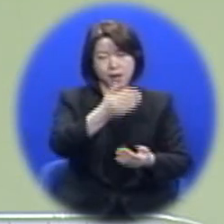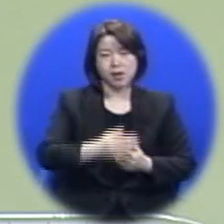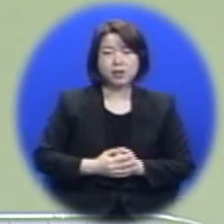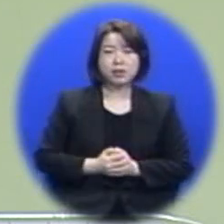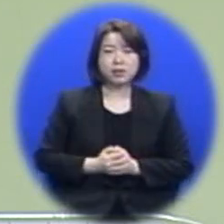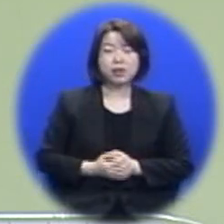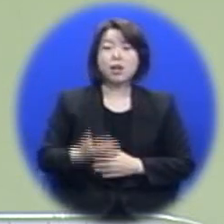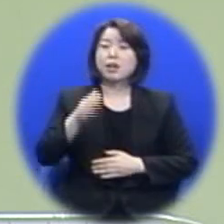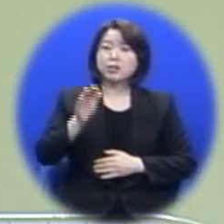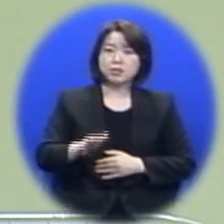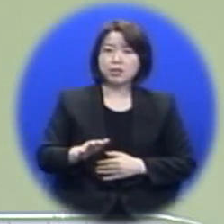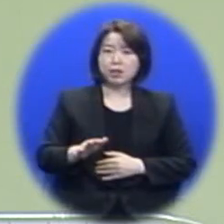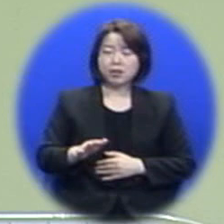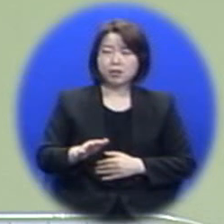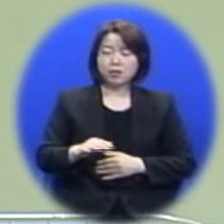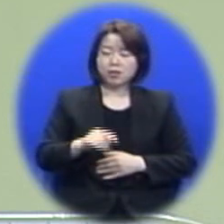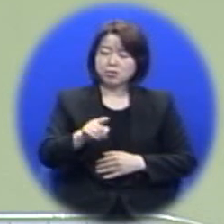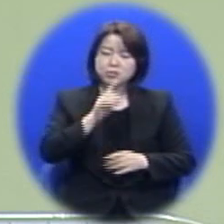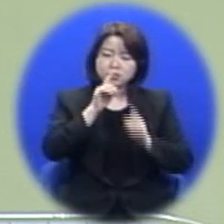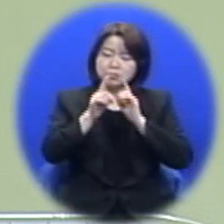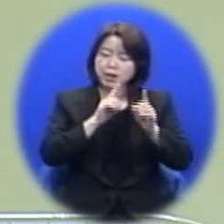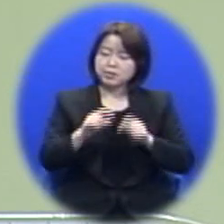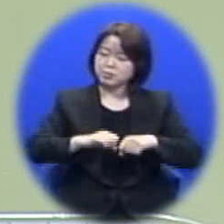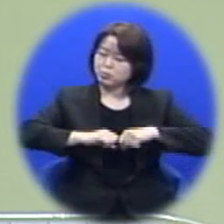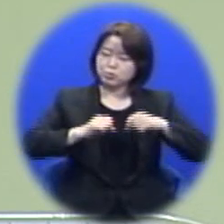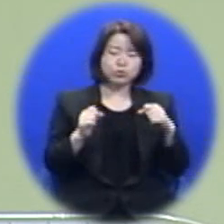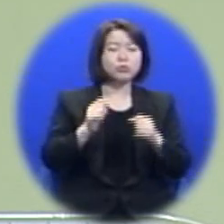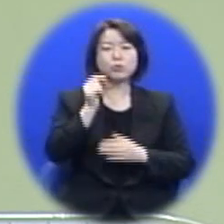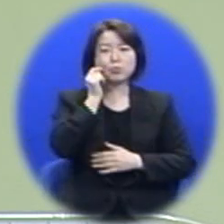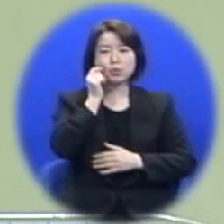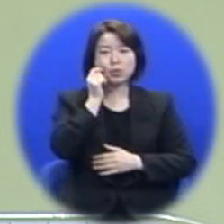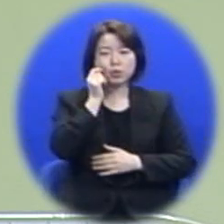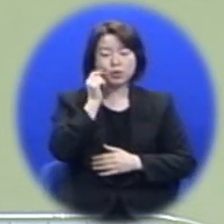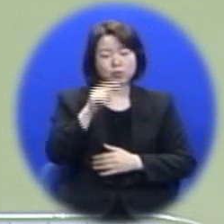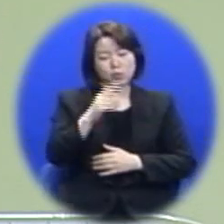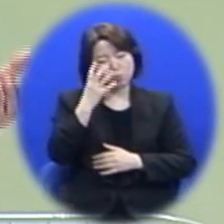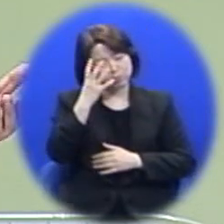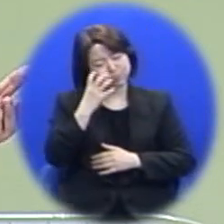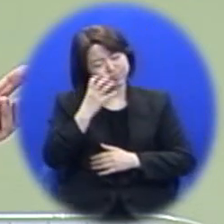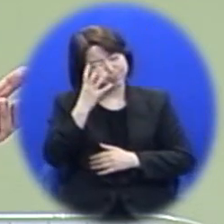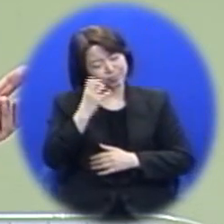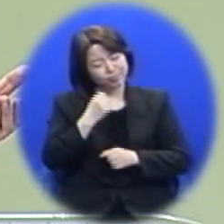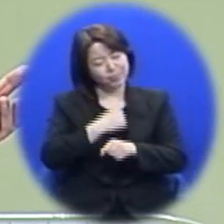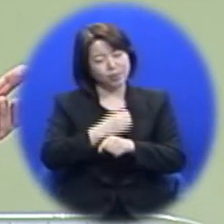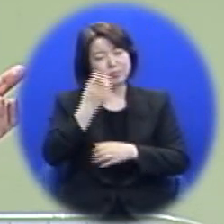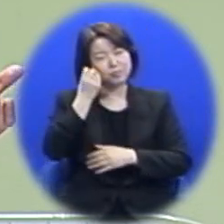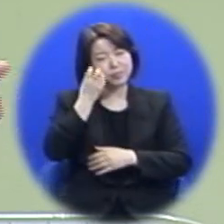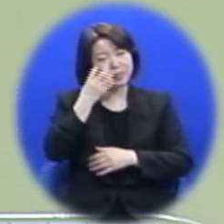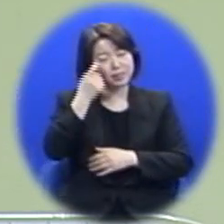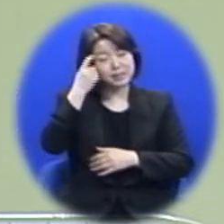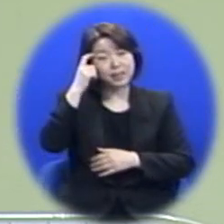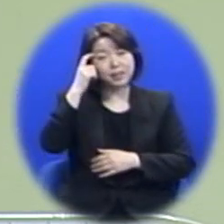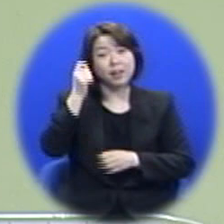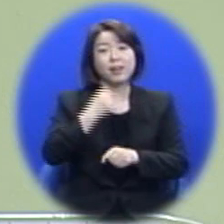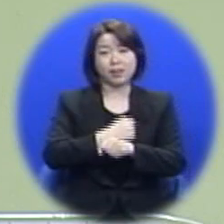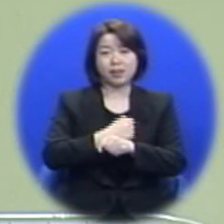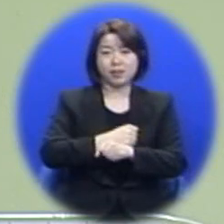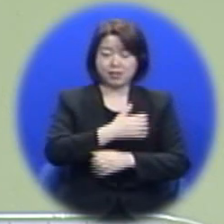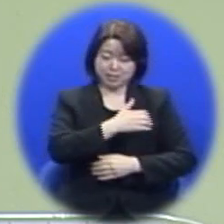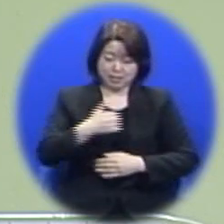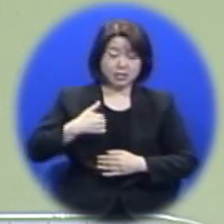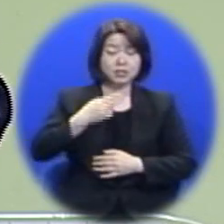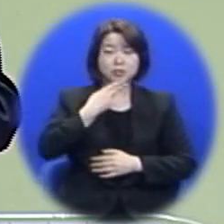그런데 막상 못해 때요 너무 어색하기도 하고 사람들이 뭐라고 생각할까 자신도 없고